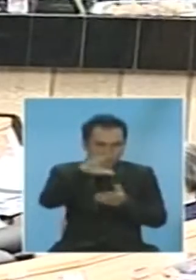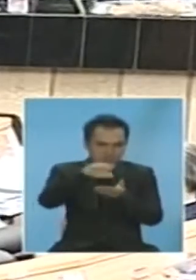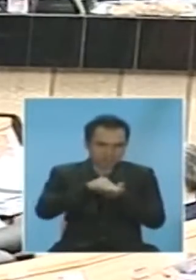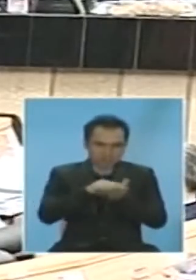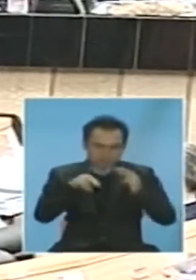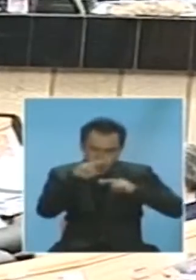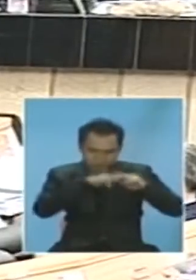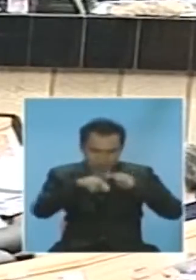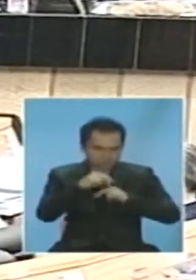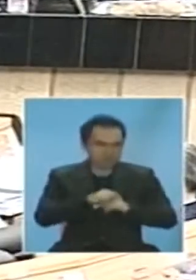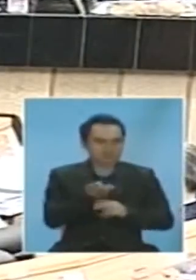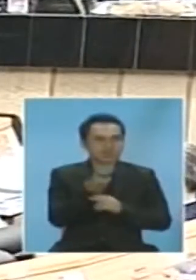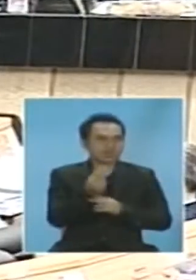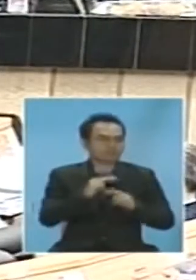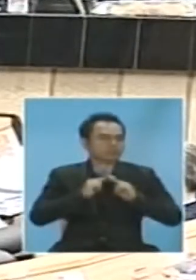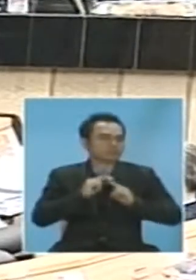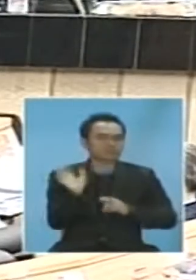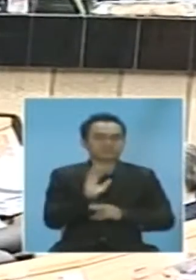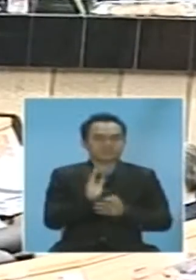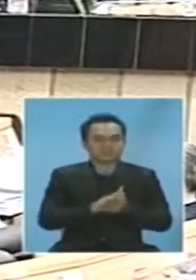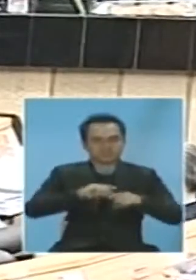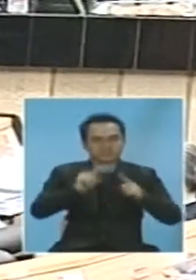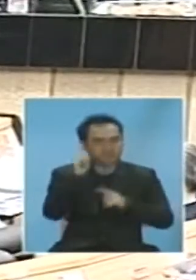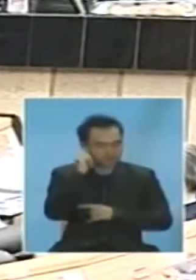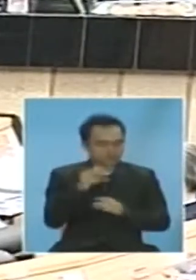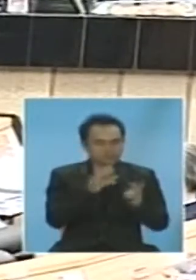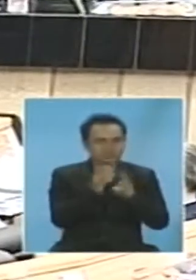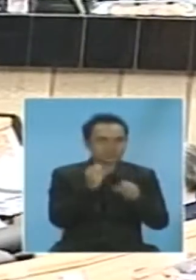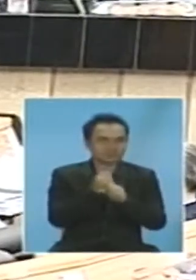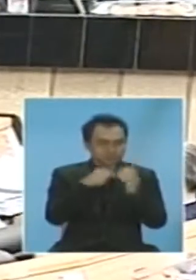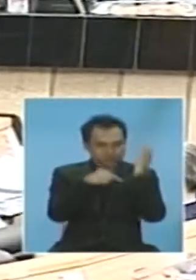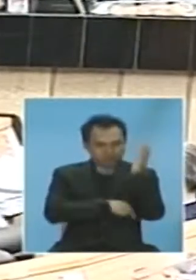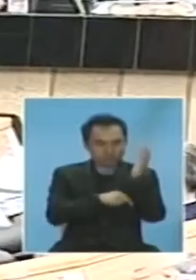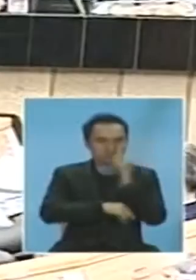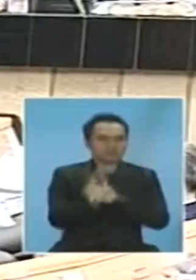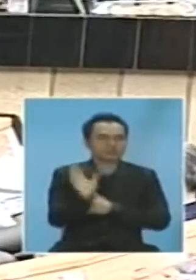ทั่งการตลาดการค้าข้าวก็ไม่ได้ก่อให้เกิดการทุจริตแต่อย่างใดค่ะ